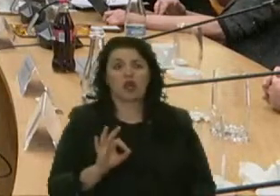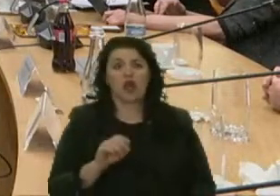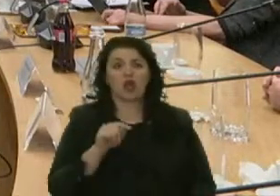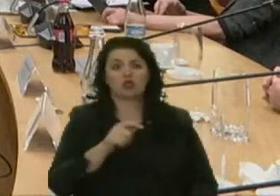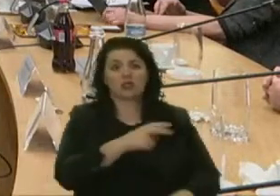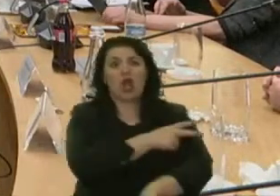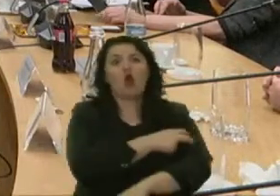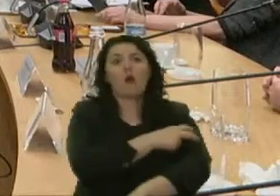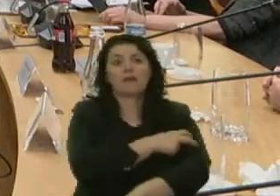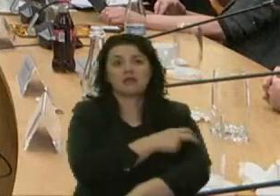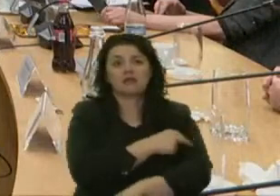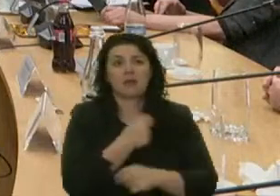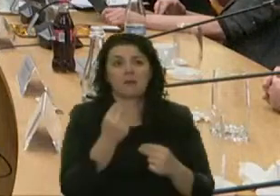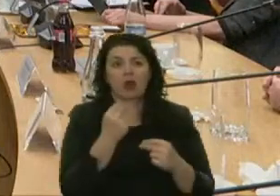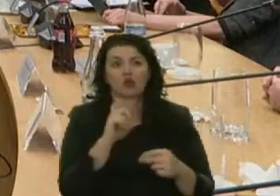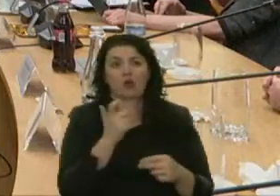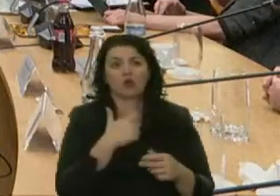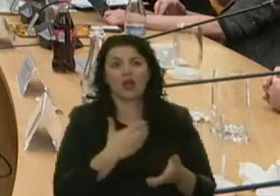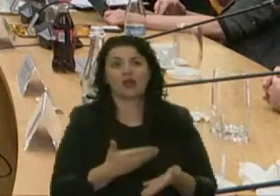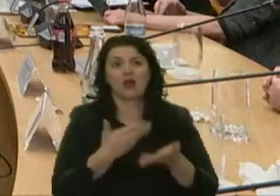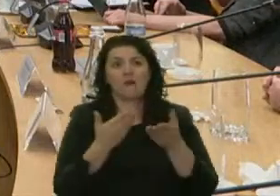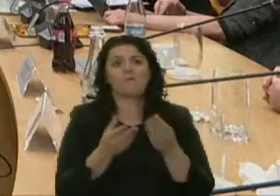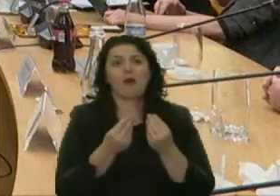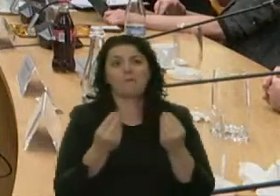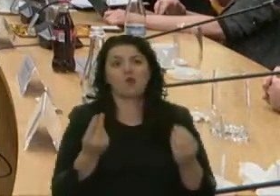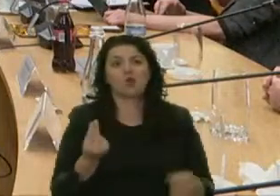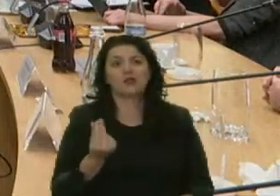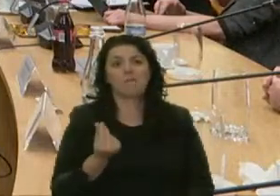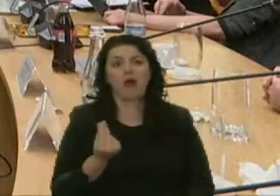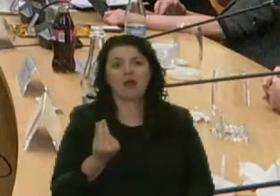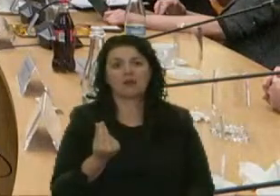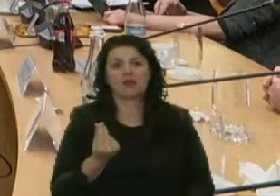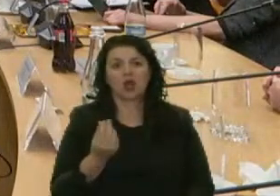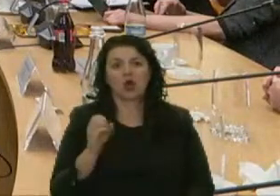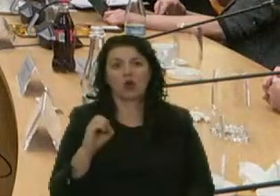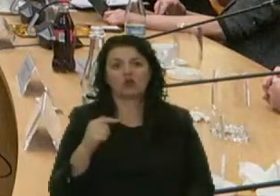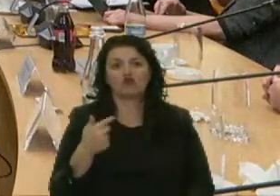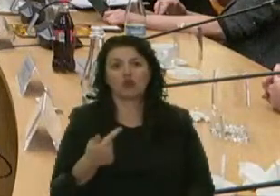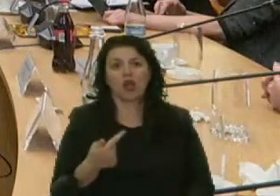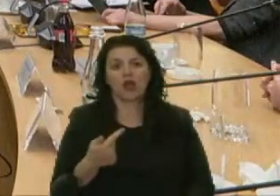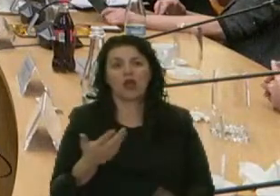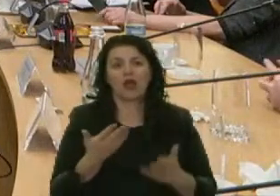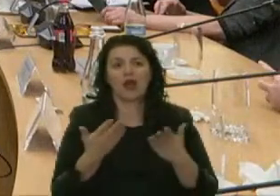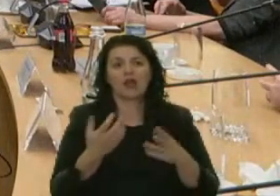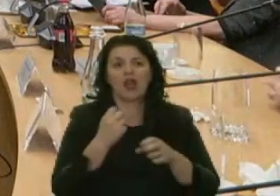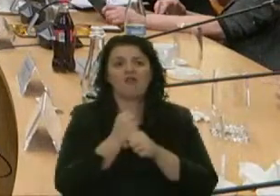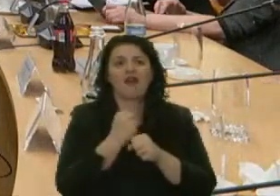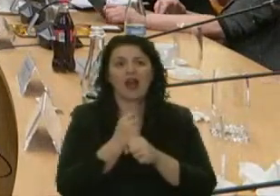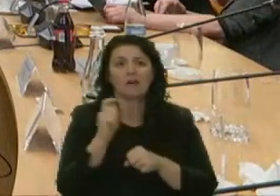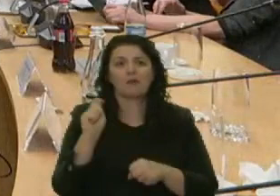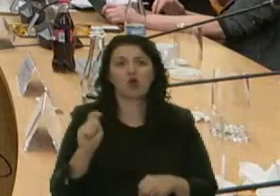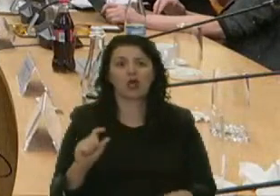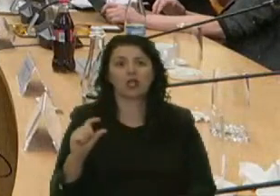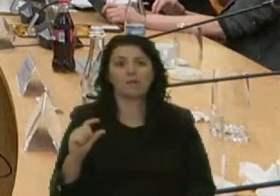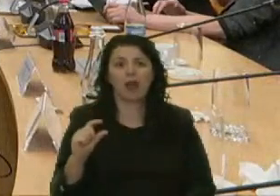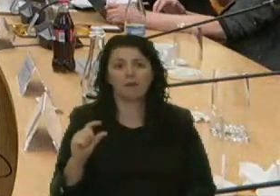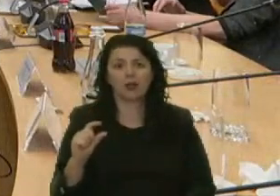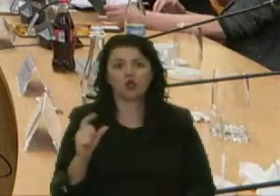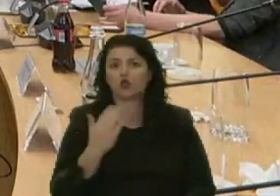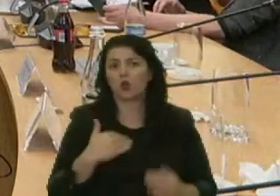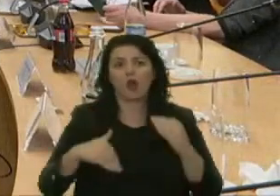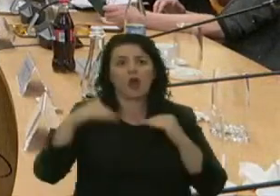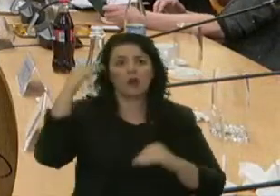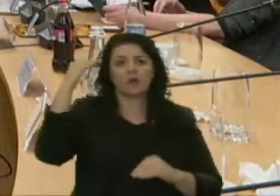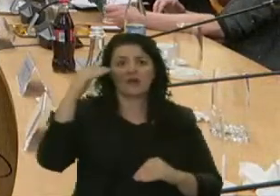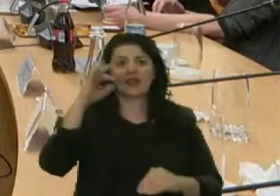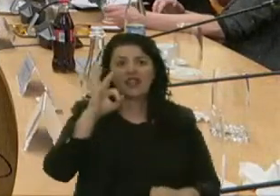comisii pentru a putea aloca cât mai mulți bani ONG urilor care fac proiecte și mai mici nu așa de înve gura cum